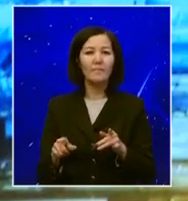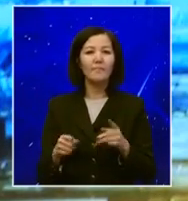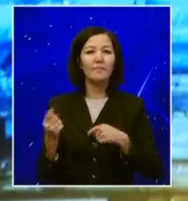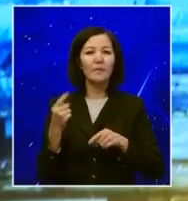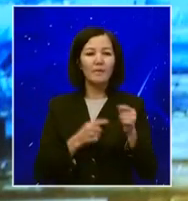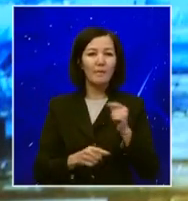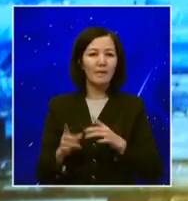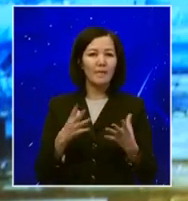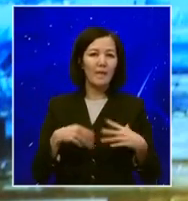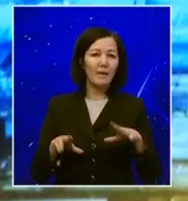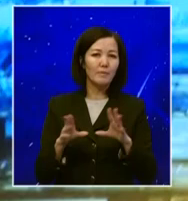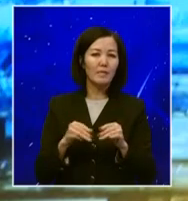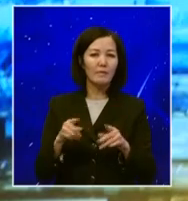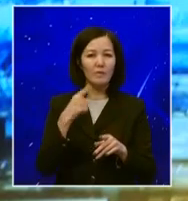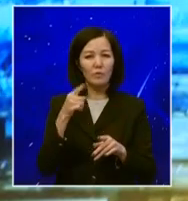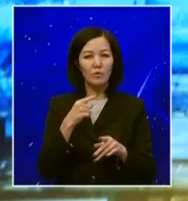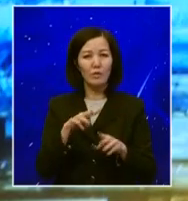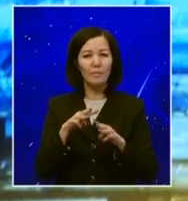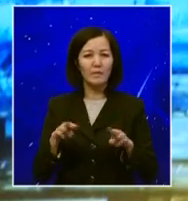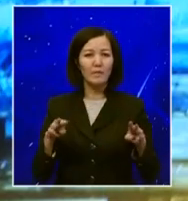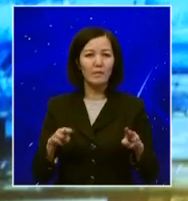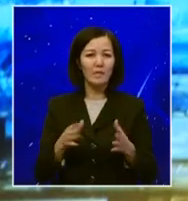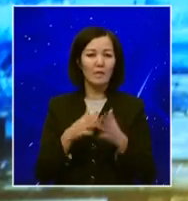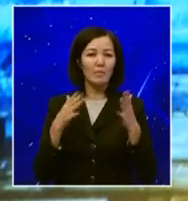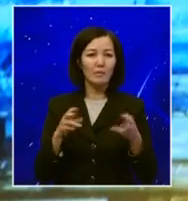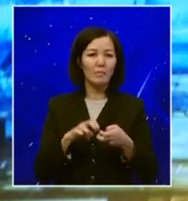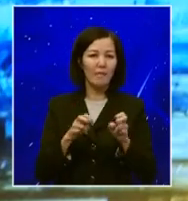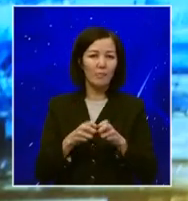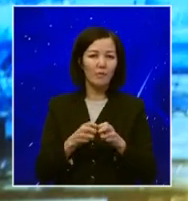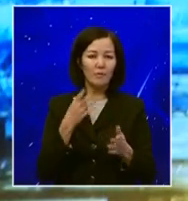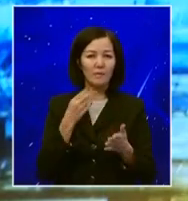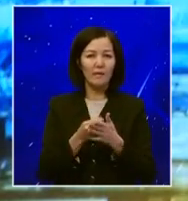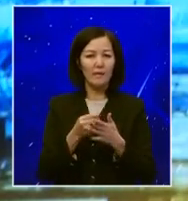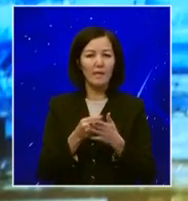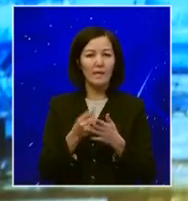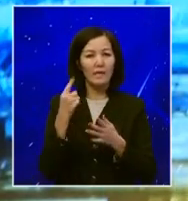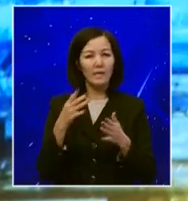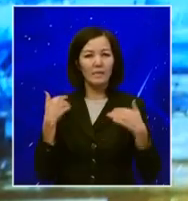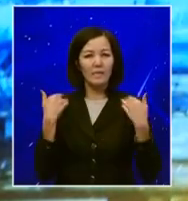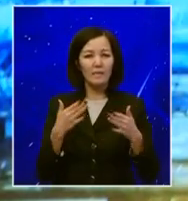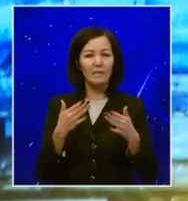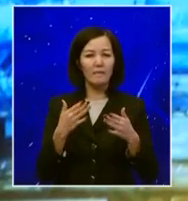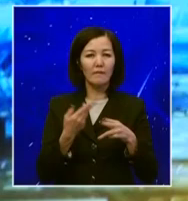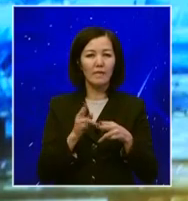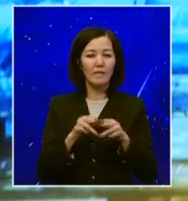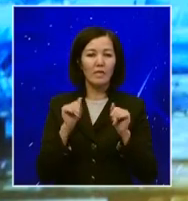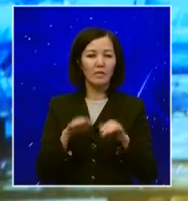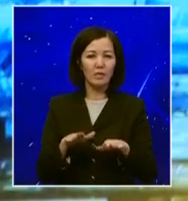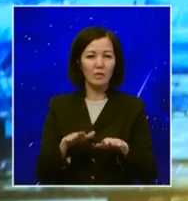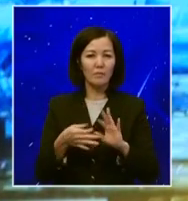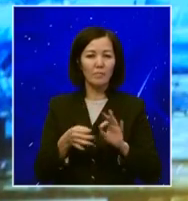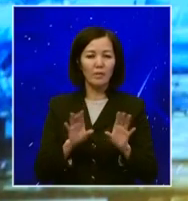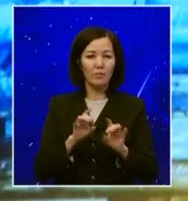аккредитации. Предприниматели и общественники озвучили министру наболевшие проблемы и свои инициативы по их